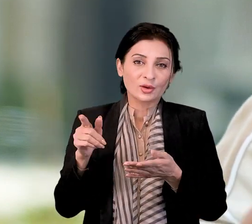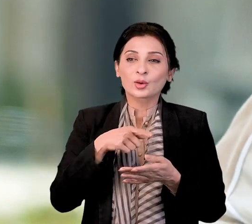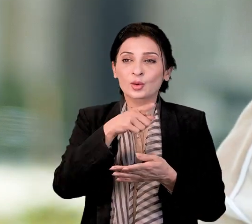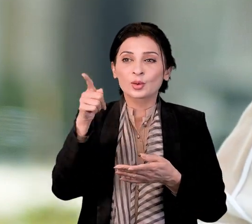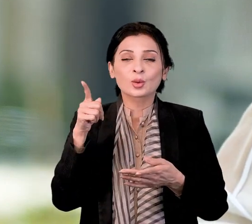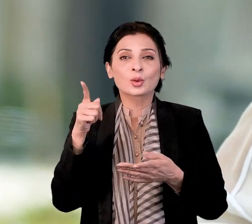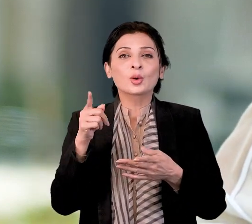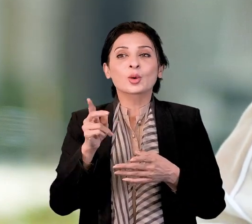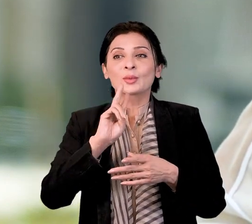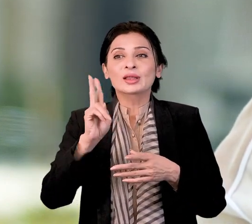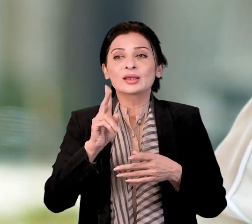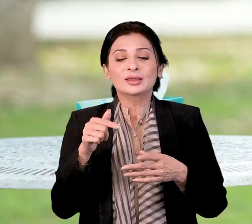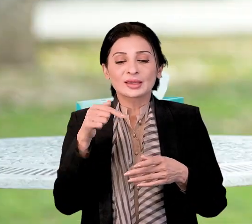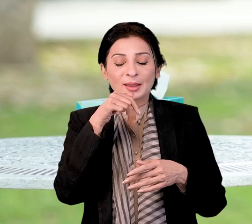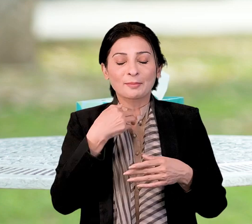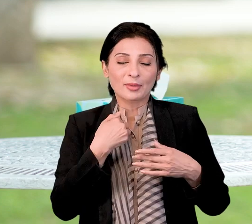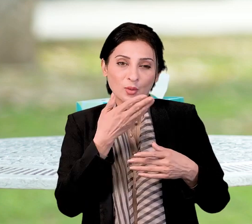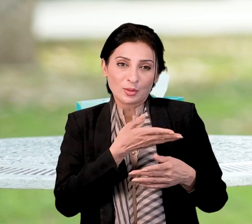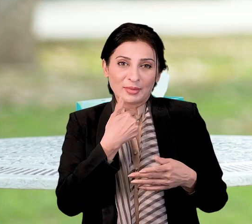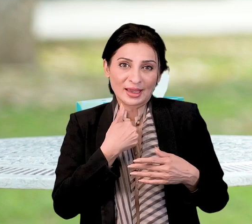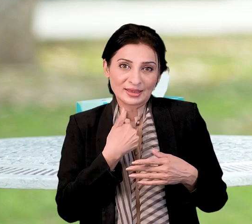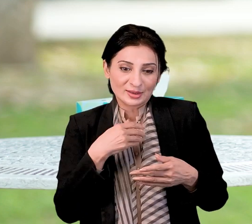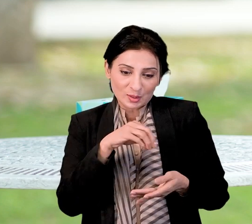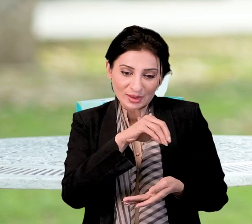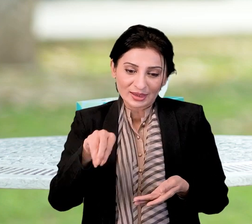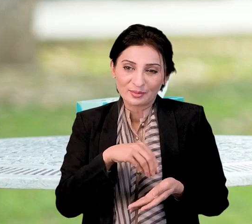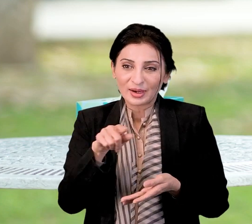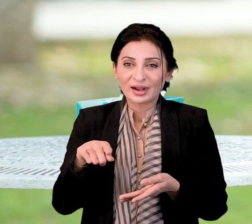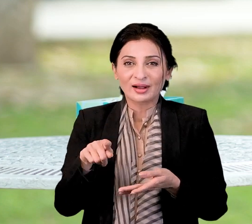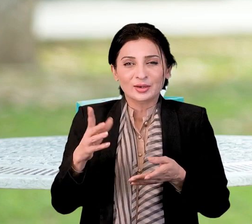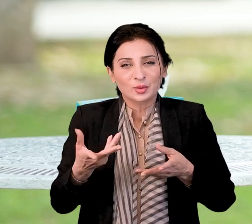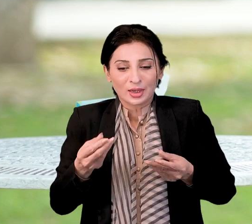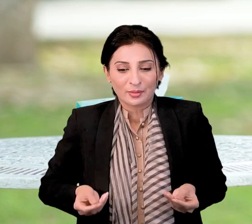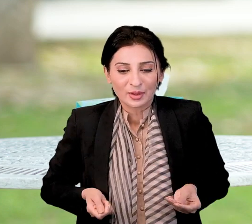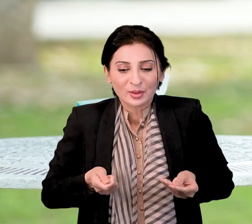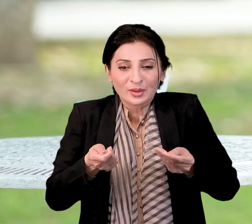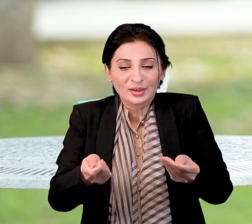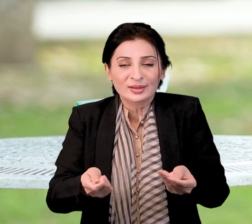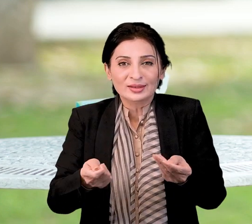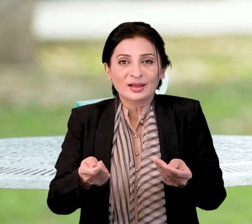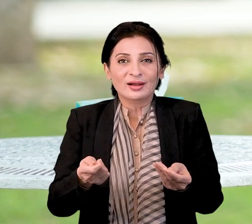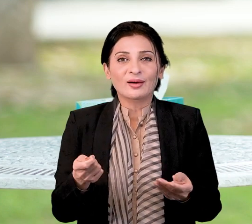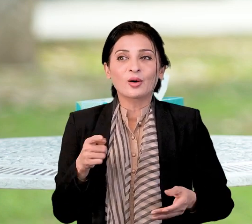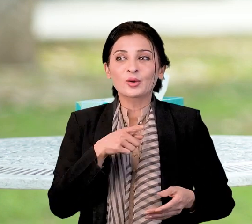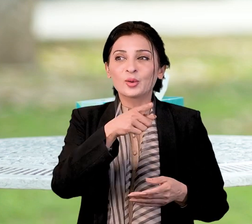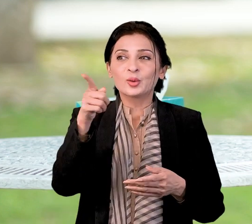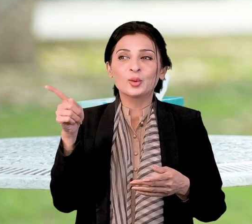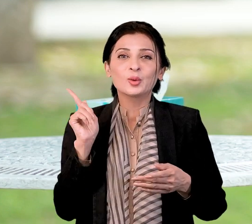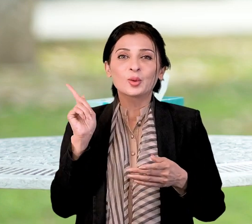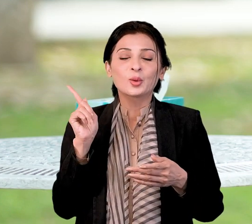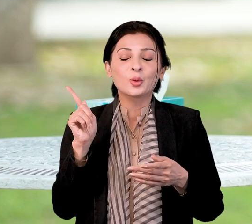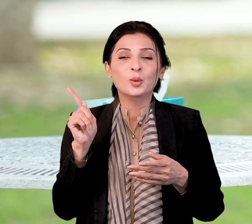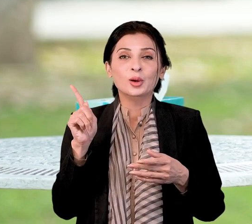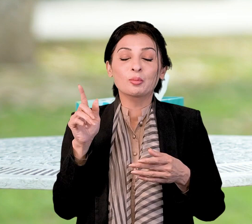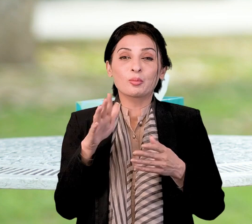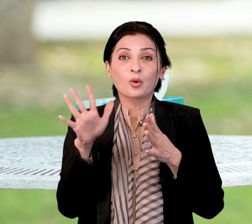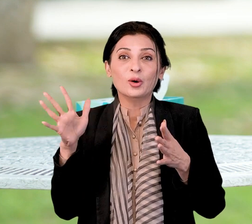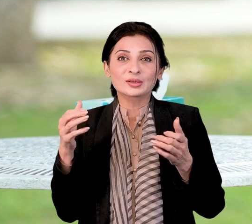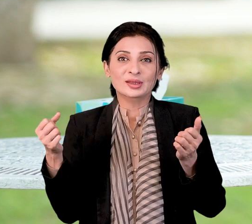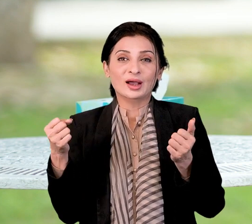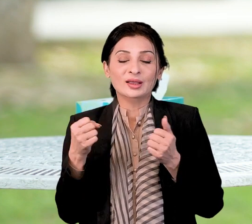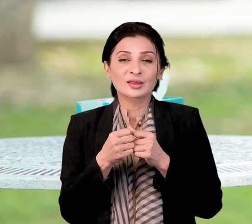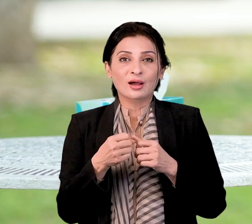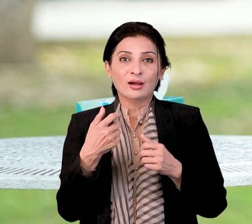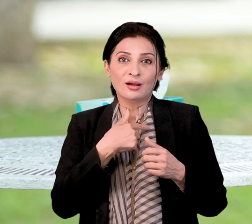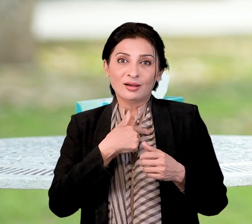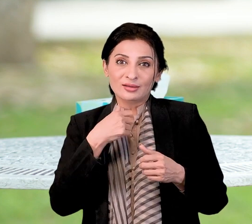a lot of trust in us. कुकिंग और बेकिंग के साथ साथ हमें अपनी टीम को भी ट्रेन करना होता है. हमें इंश्योर करना होता है कि